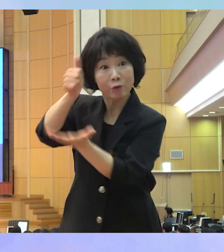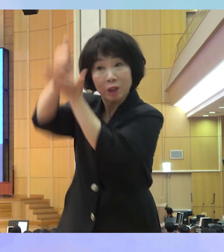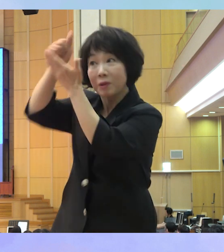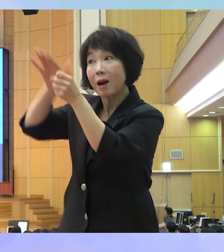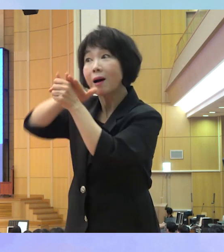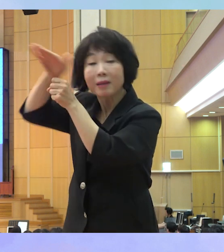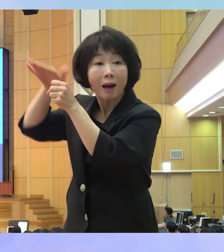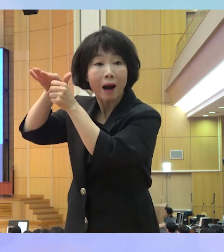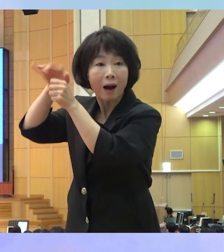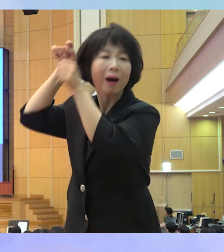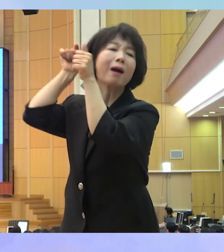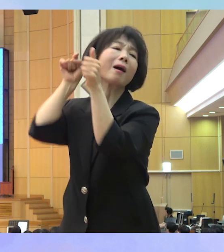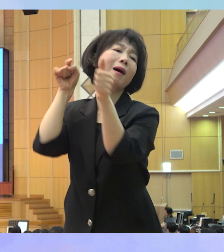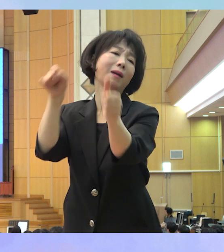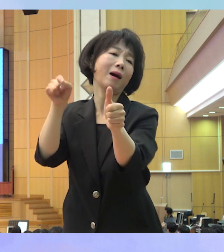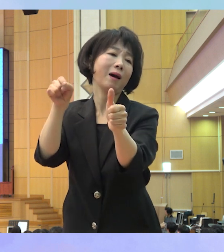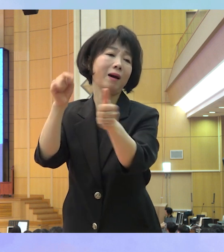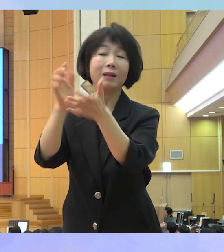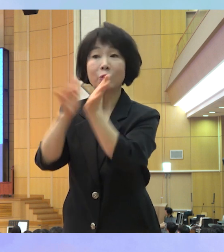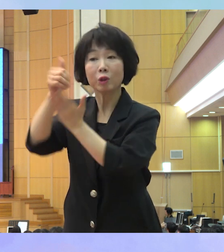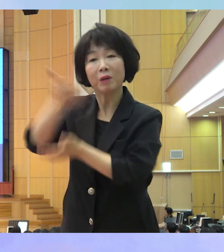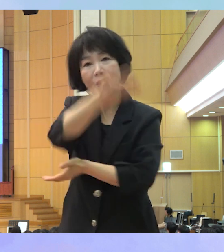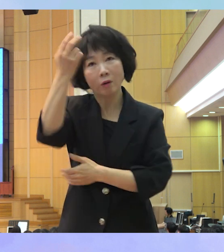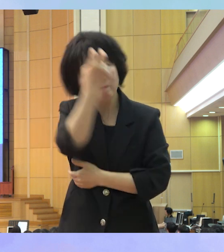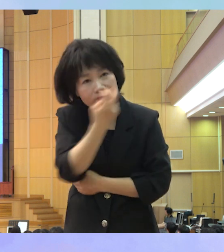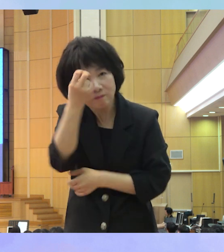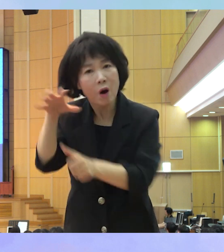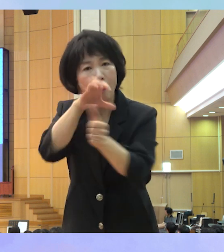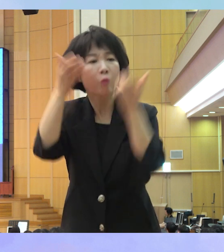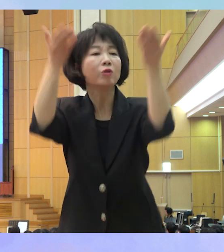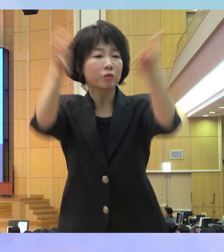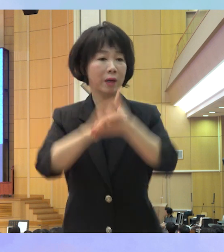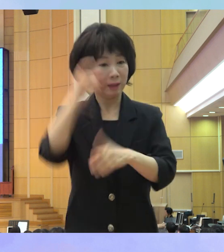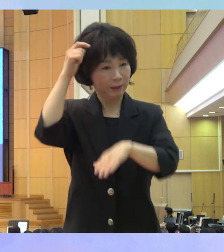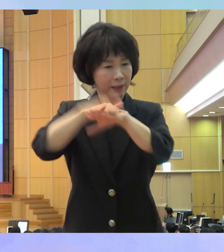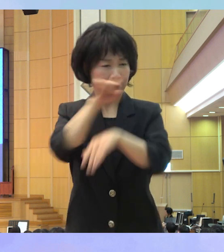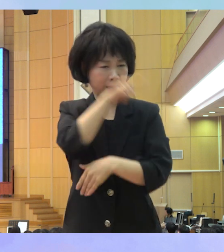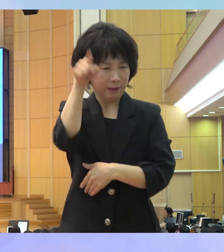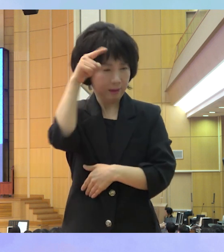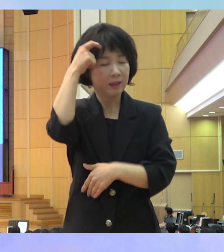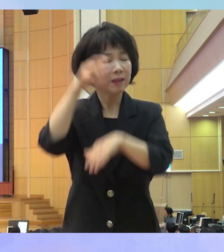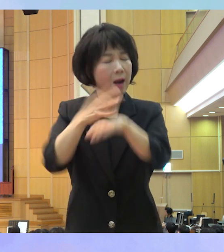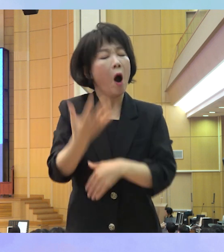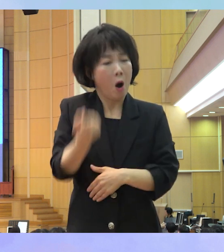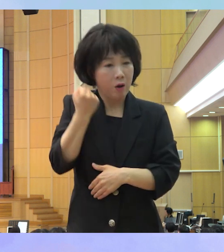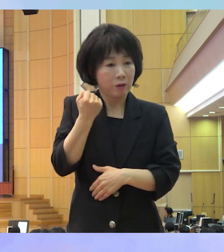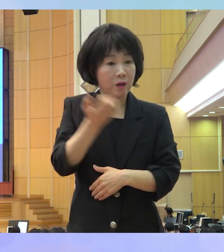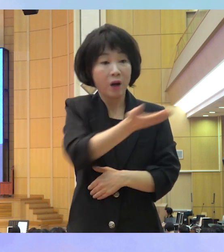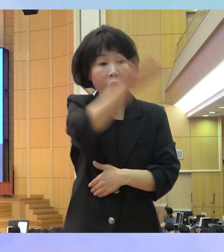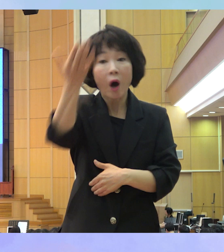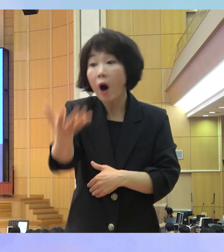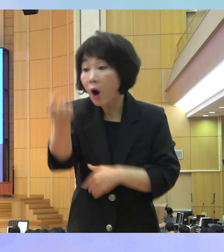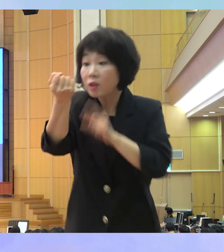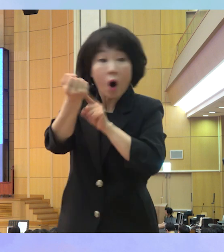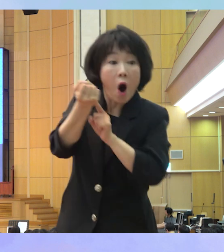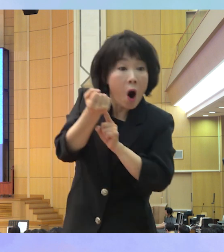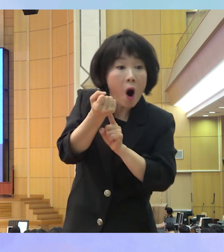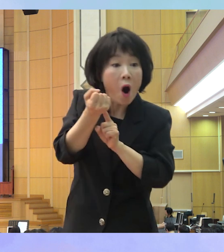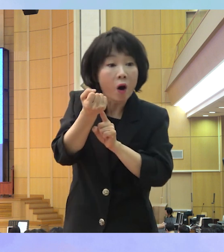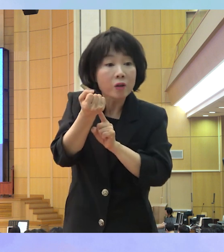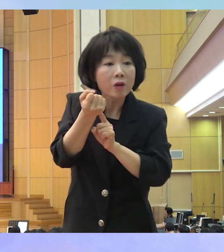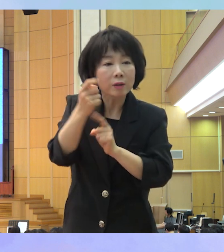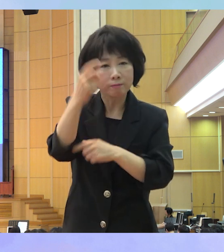너를 지키리라. 지혜가 제일이니 지혜를 얻으라. 무릇 너의 얻은 것을 가져